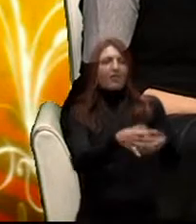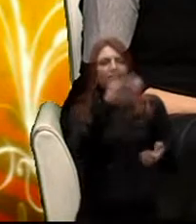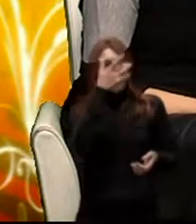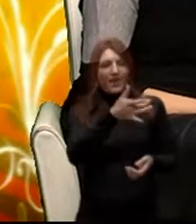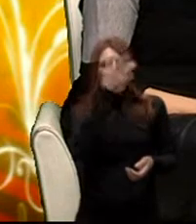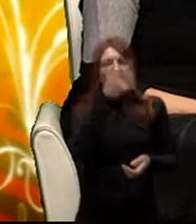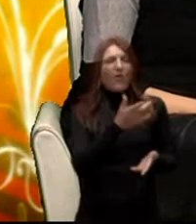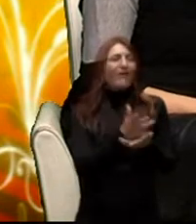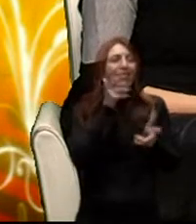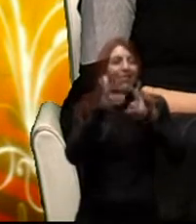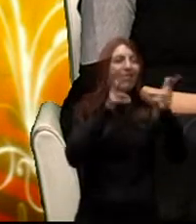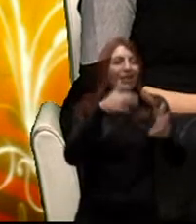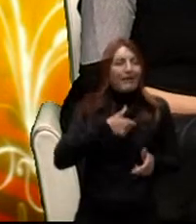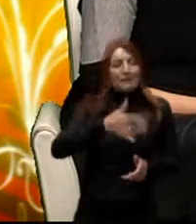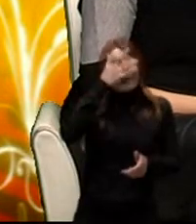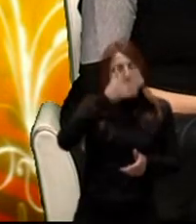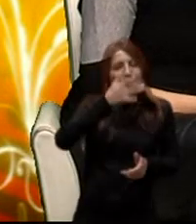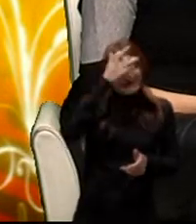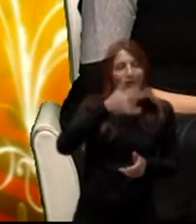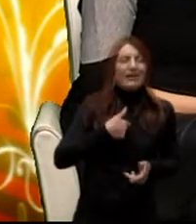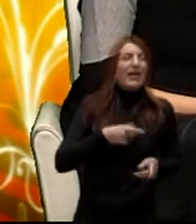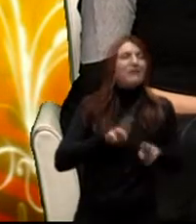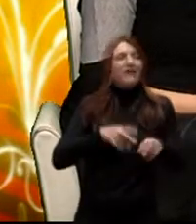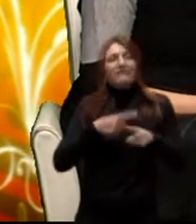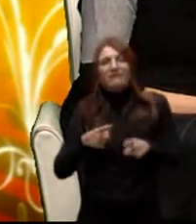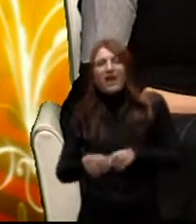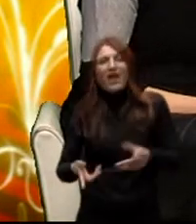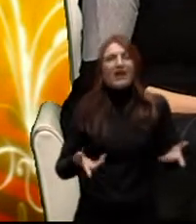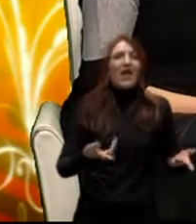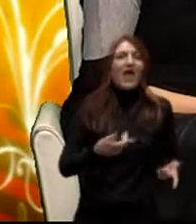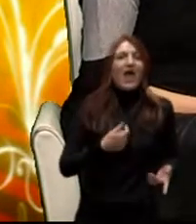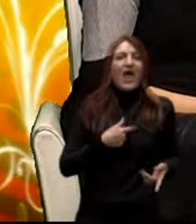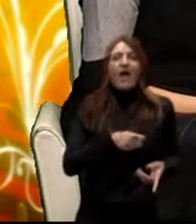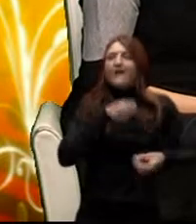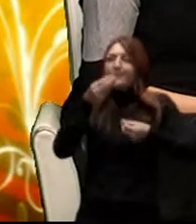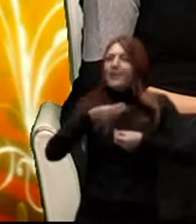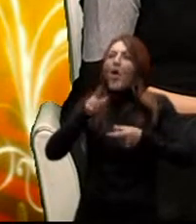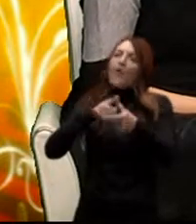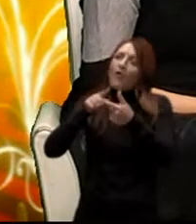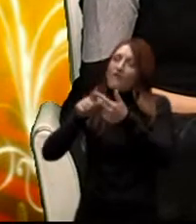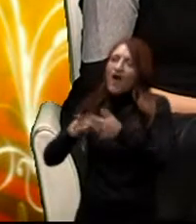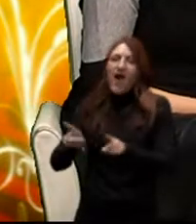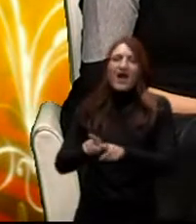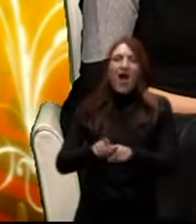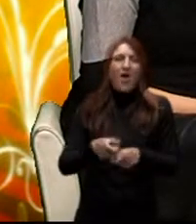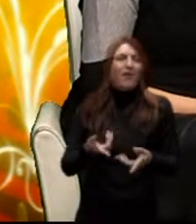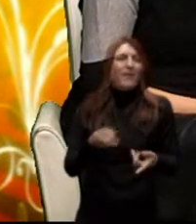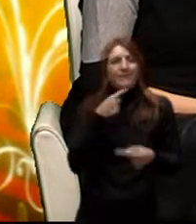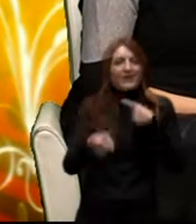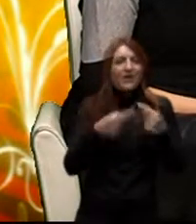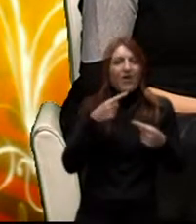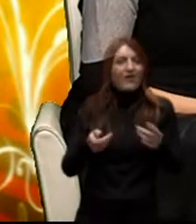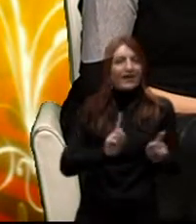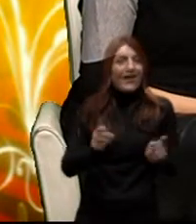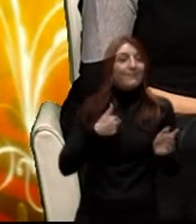Zagrebu kaže cvilidrete. Cijelo vrijeme se zbog nečeg žale, dijele savjeta ako ih niste tražili, stalno kukaju. Mi svi volimo biti sa